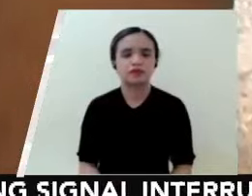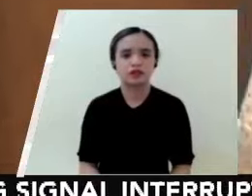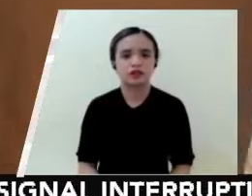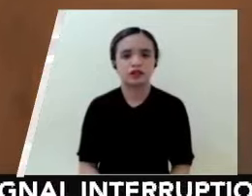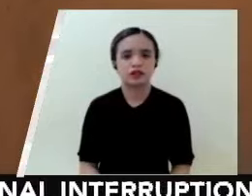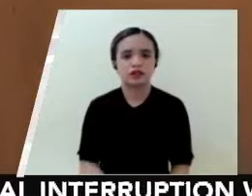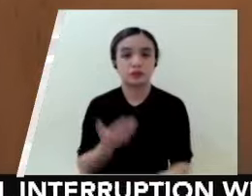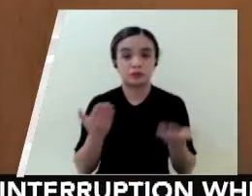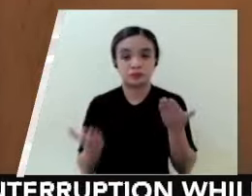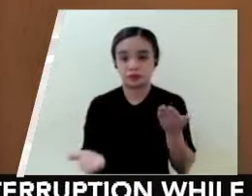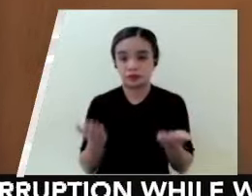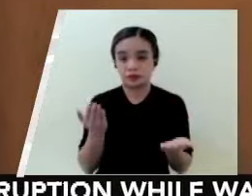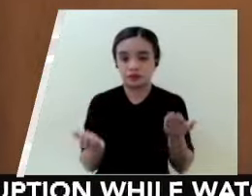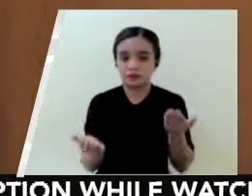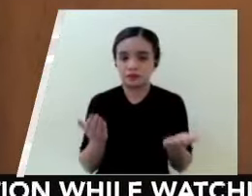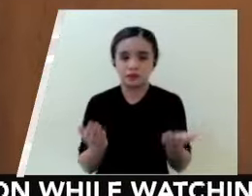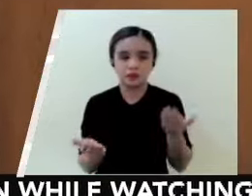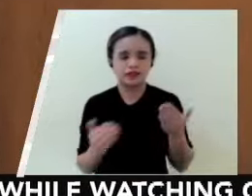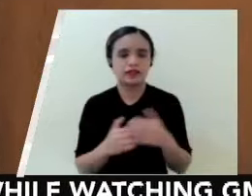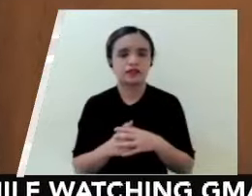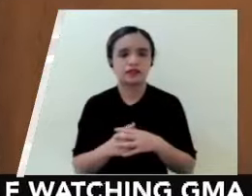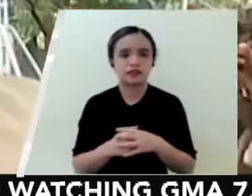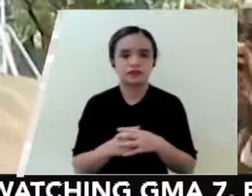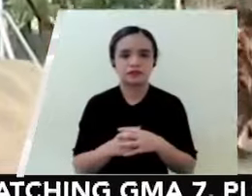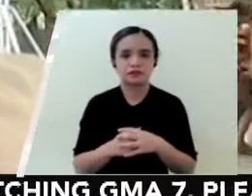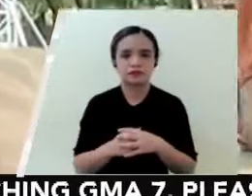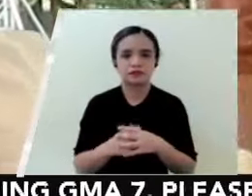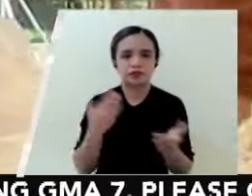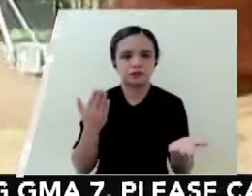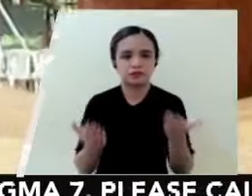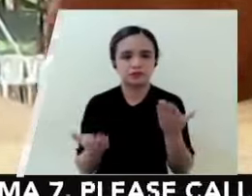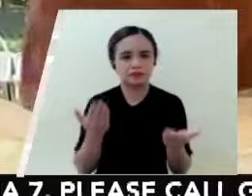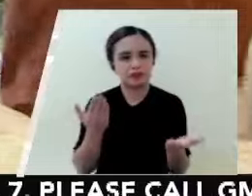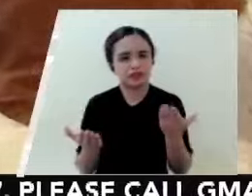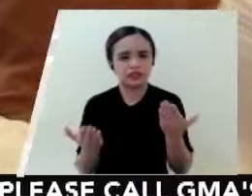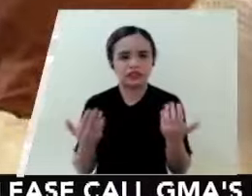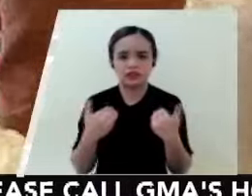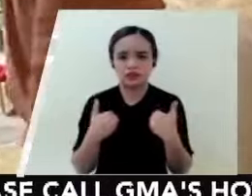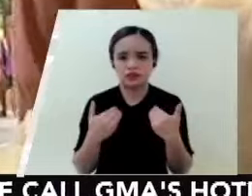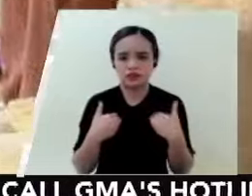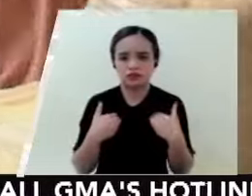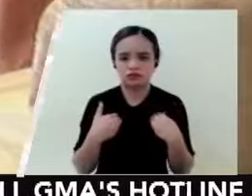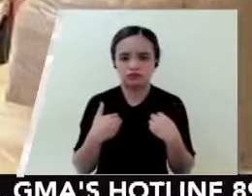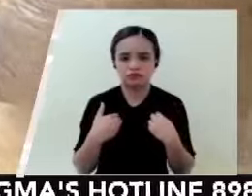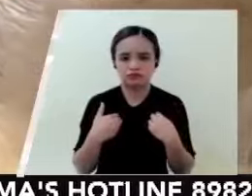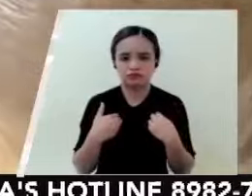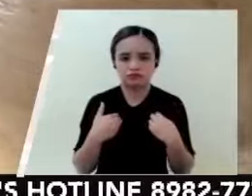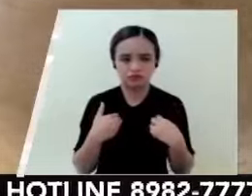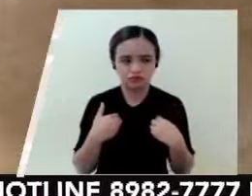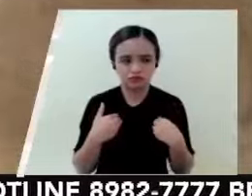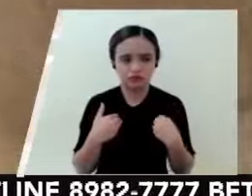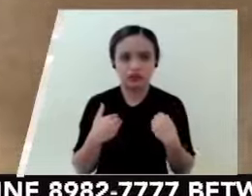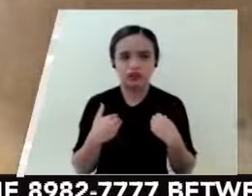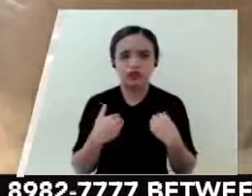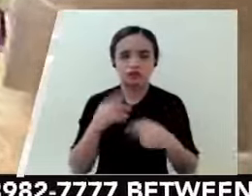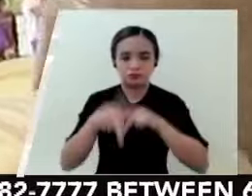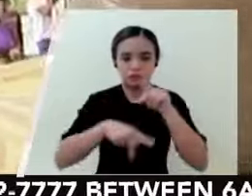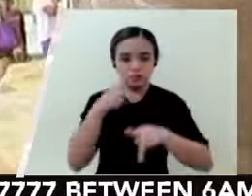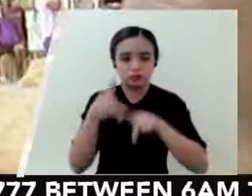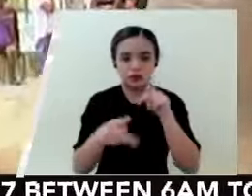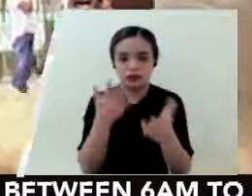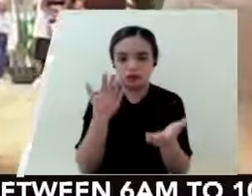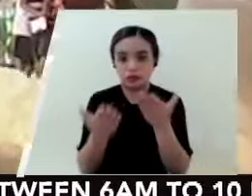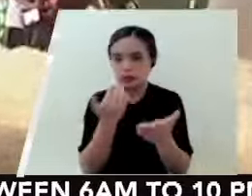lang ng maling pag-asa ang mga tao na sustainable yung